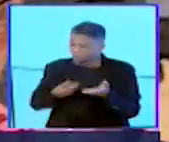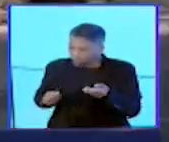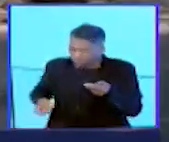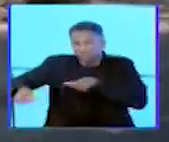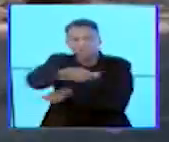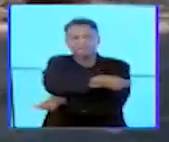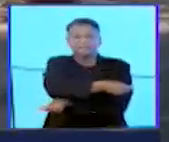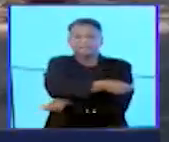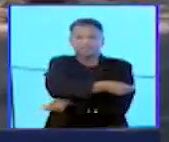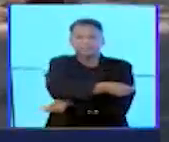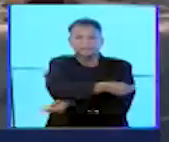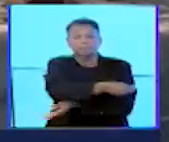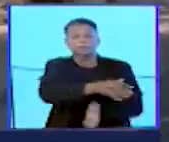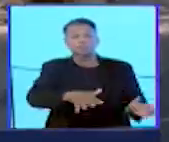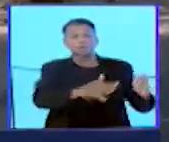pegunungan.